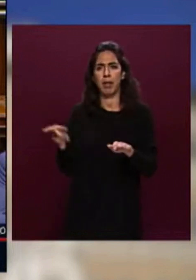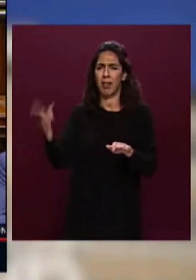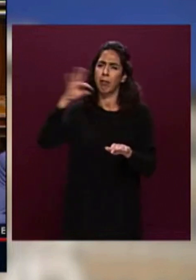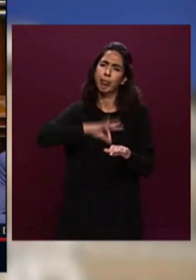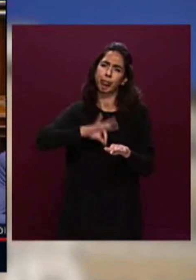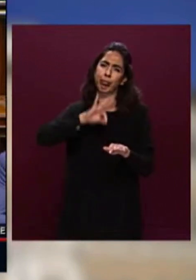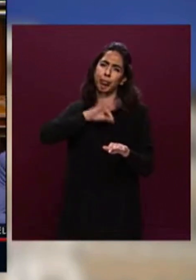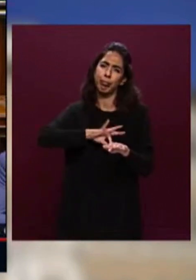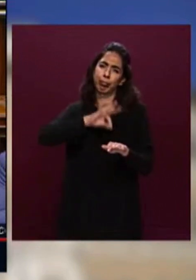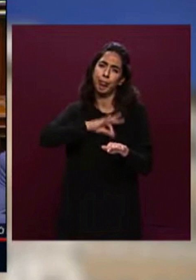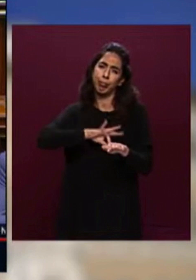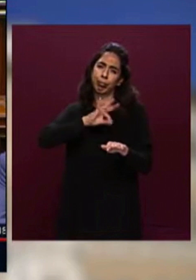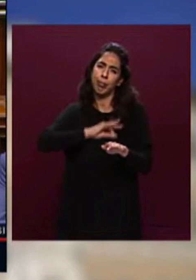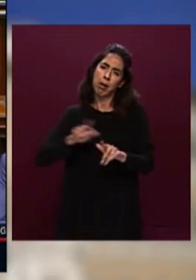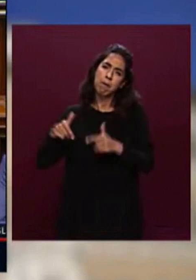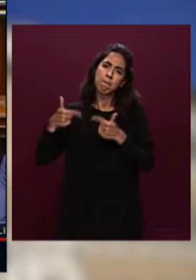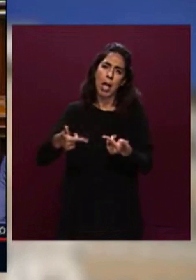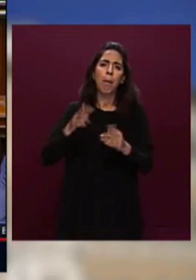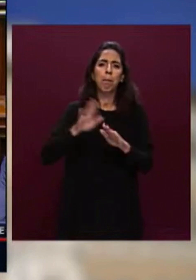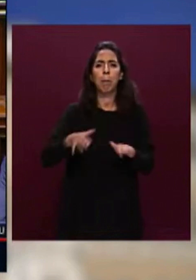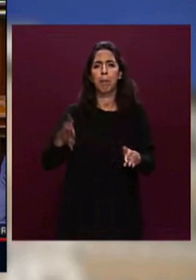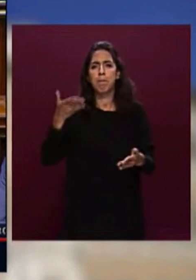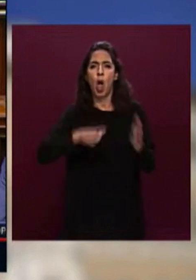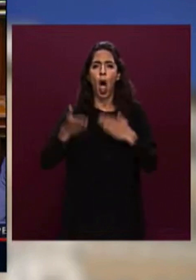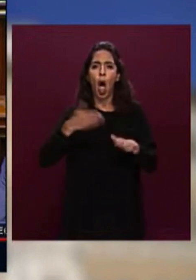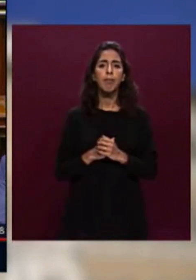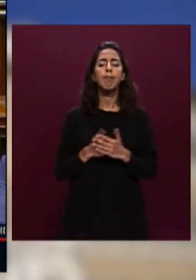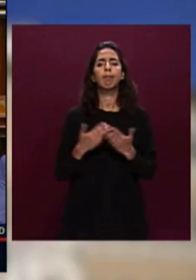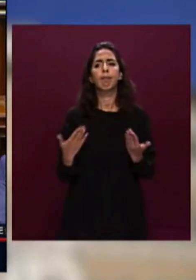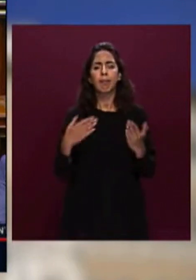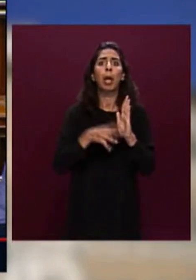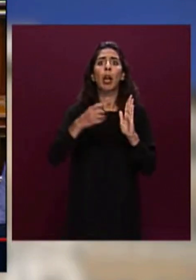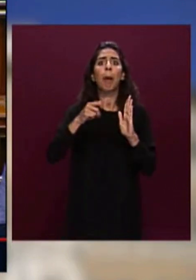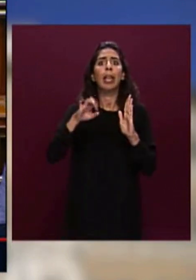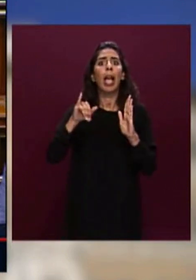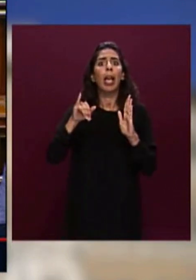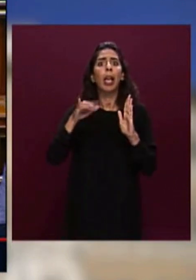e di quelle persone sfortunate, mentre i vostri occhi erano rivolti altrove.